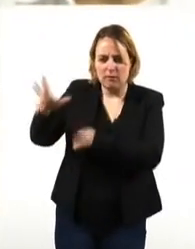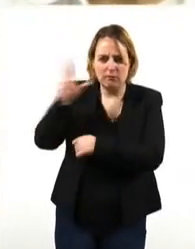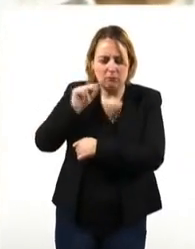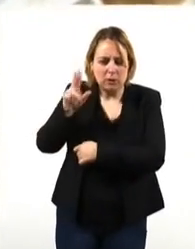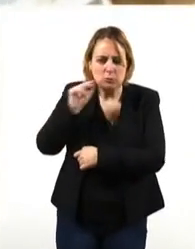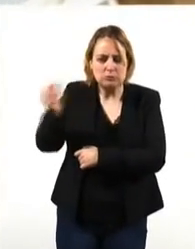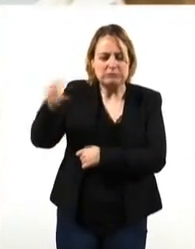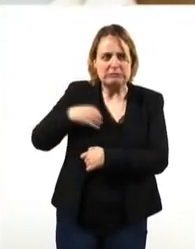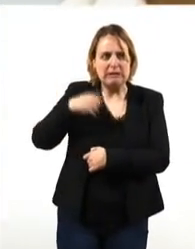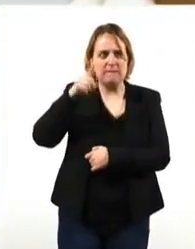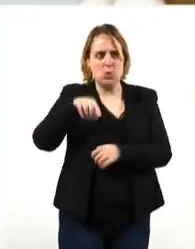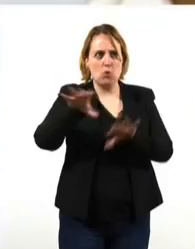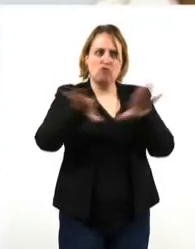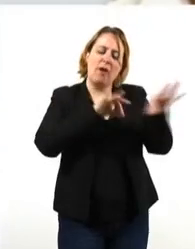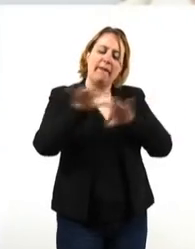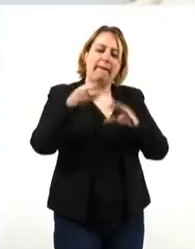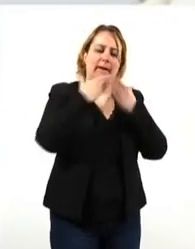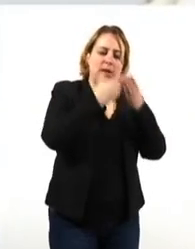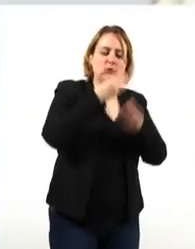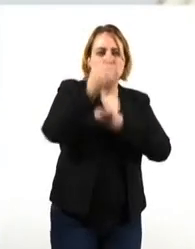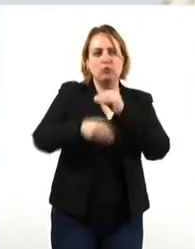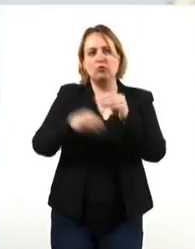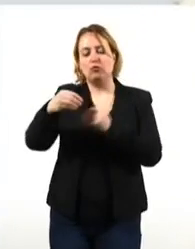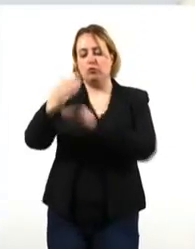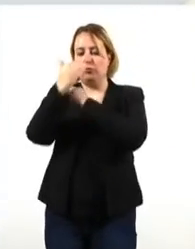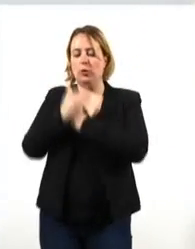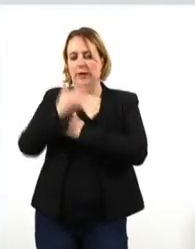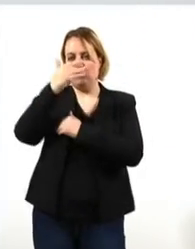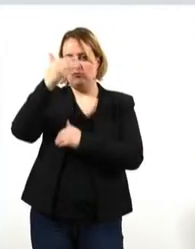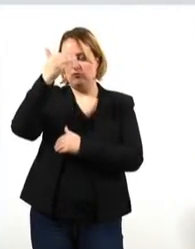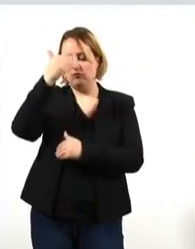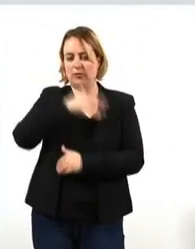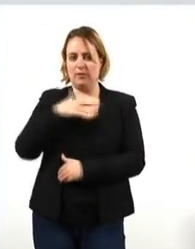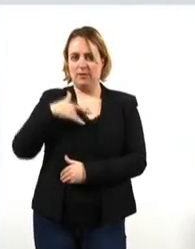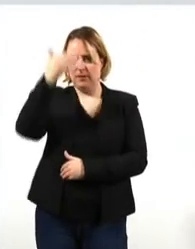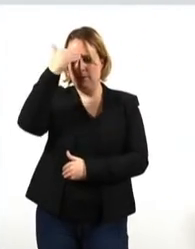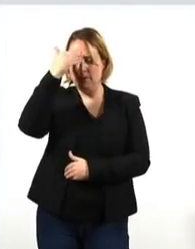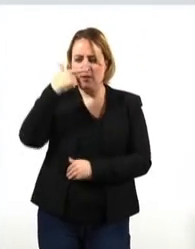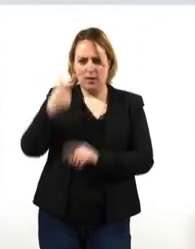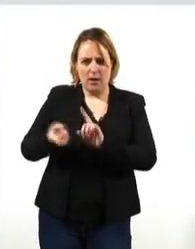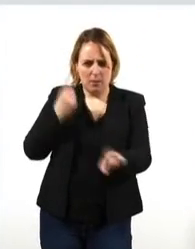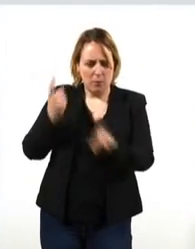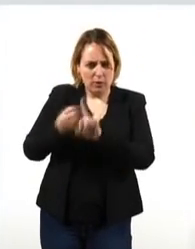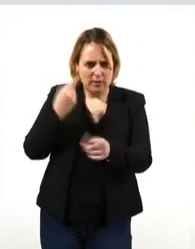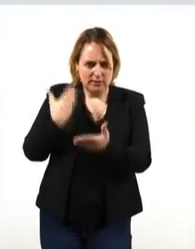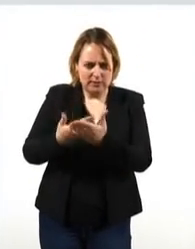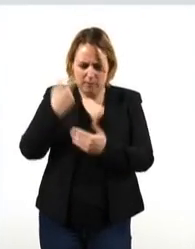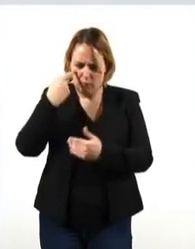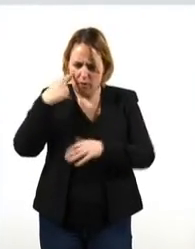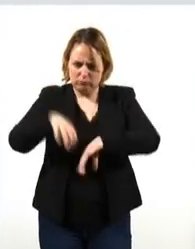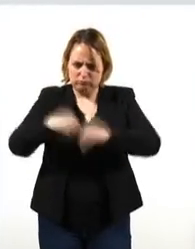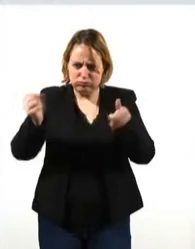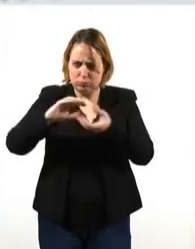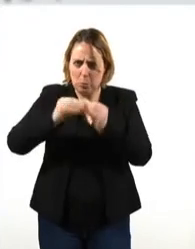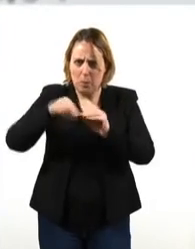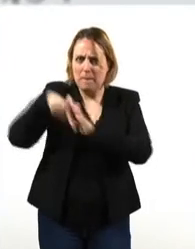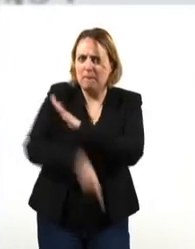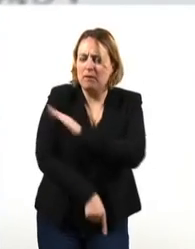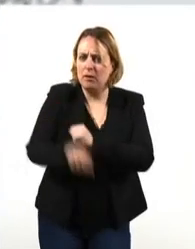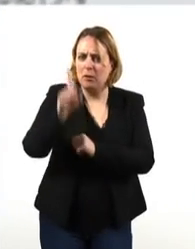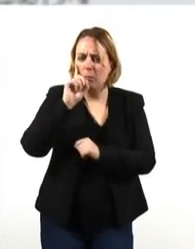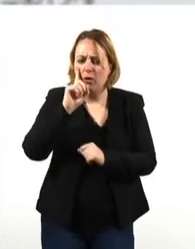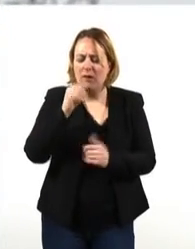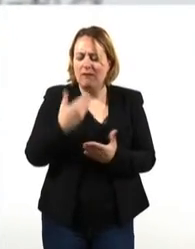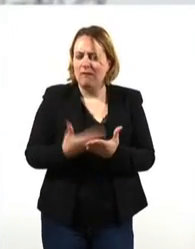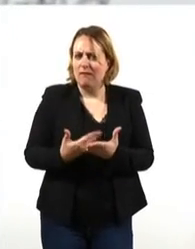études ou préserver sa santé mentale, c'est un problème qu'il faut qu'on puisse creuser avec vous, parce que normalement, on ne devrait pas mettre les